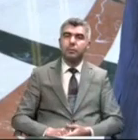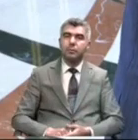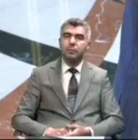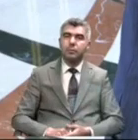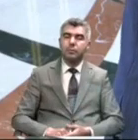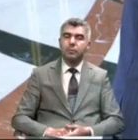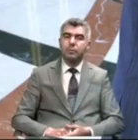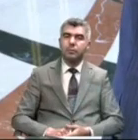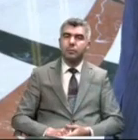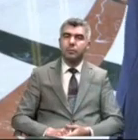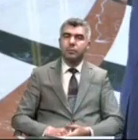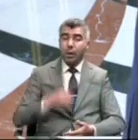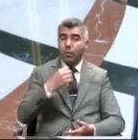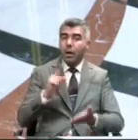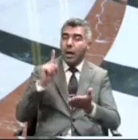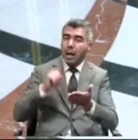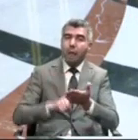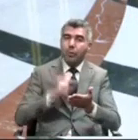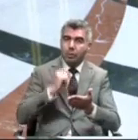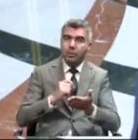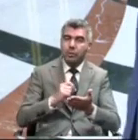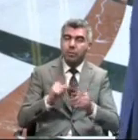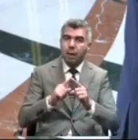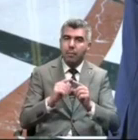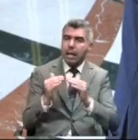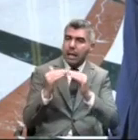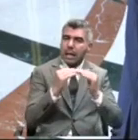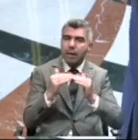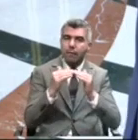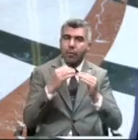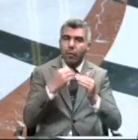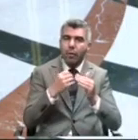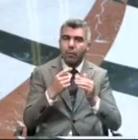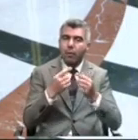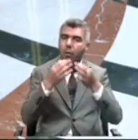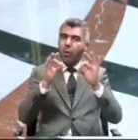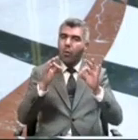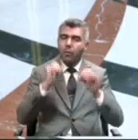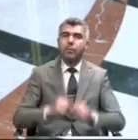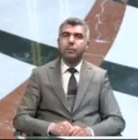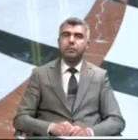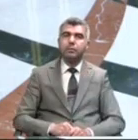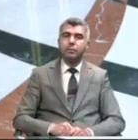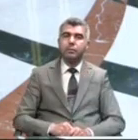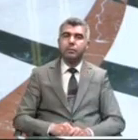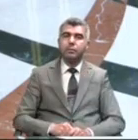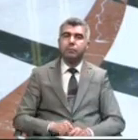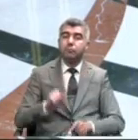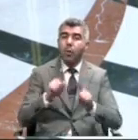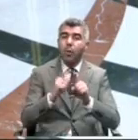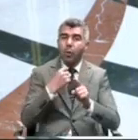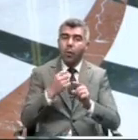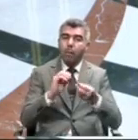اعتقد بانه لابد ان نوحد مفاهيمنا لمجموعه من الامور والا سيبقى